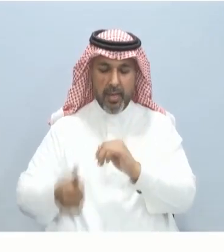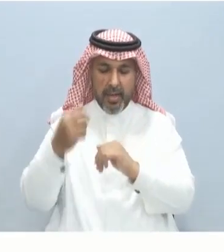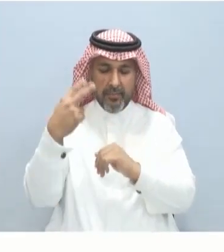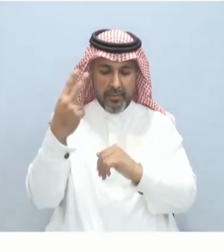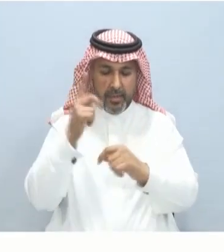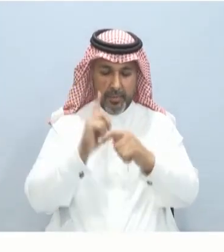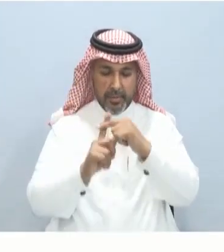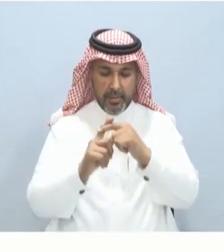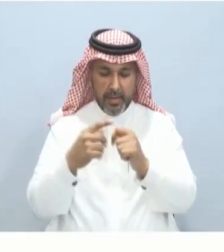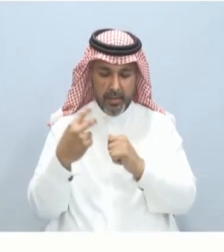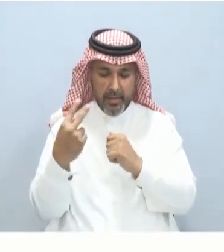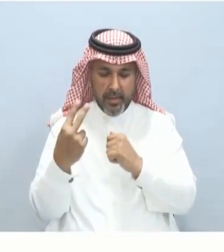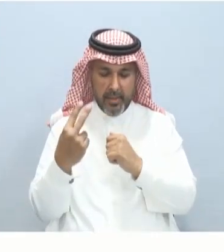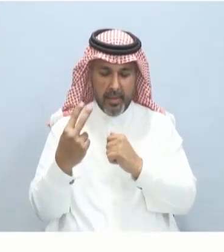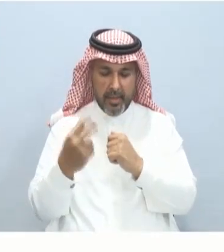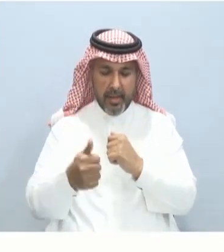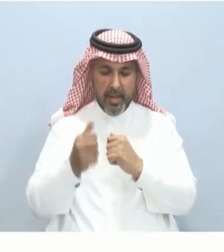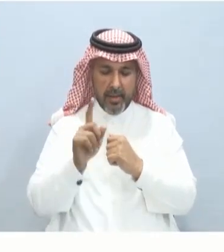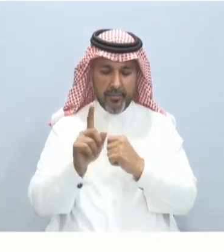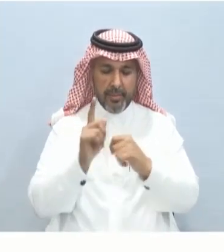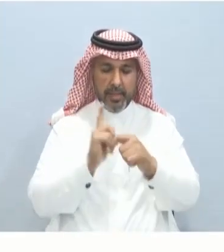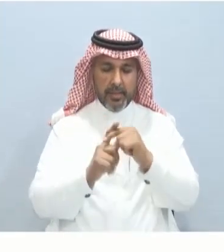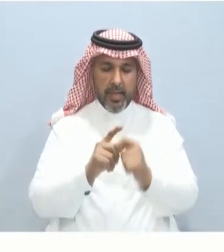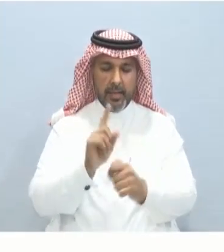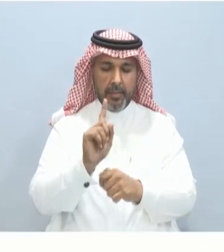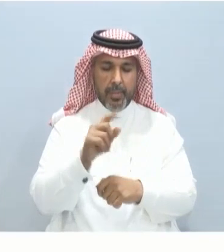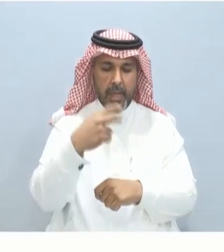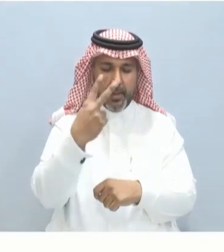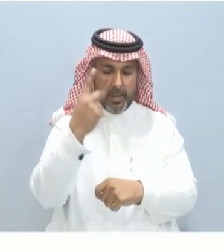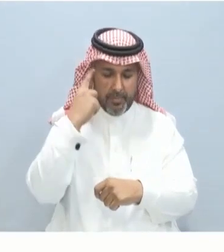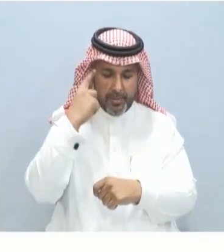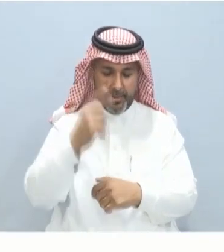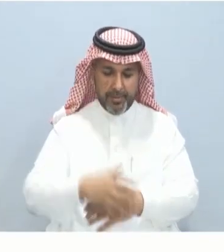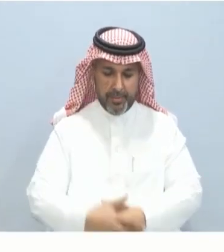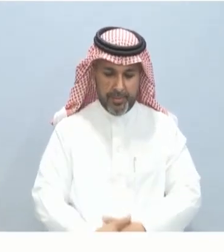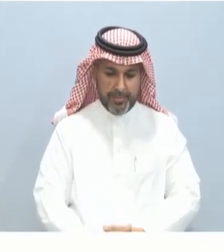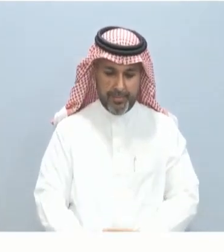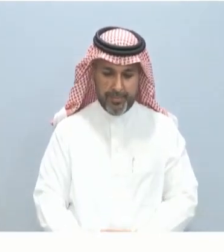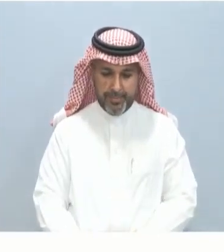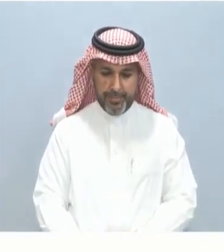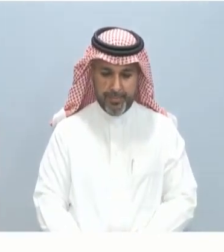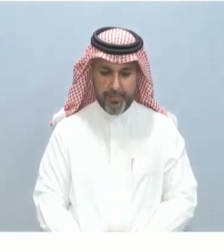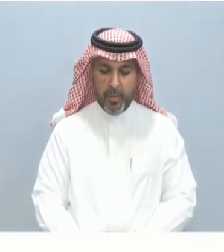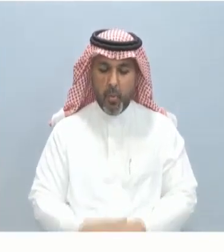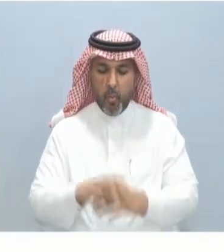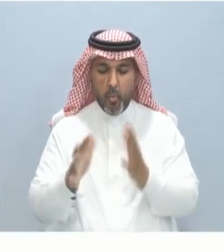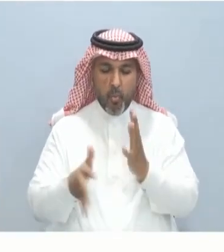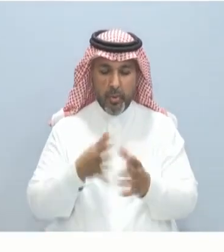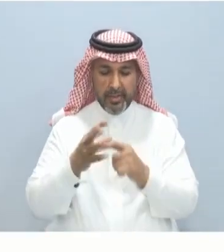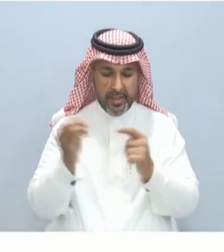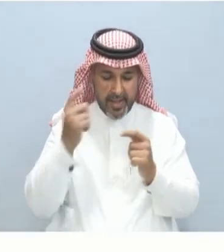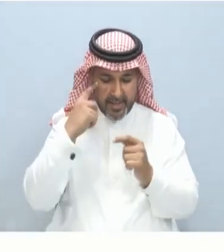كثيرا مربع الفرق الا باختلاف الاشاره بما انه عباره عن كما قلنا مربع